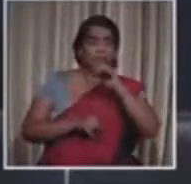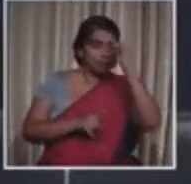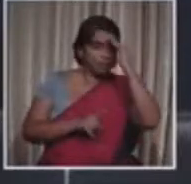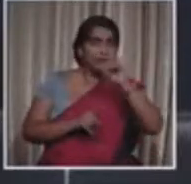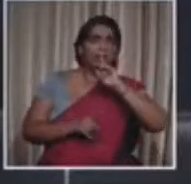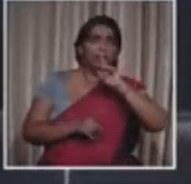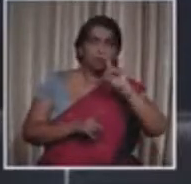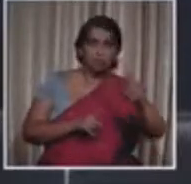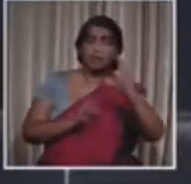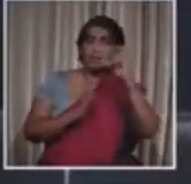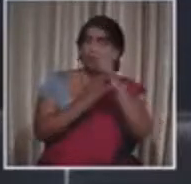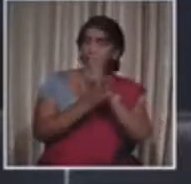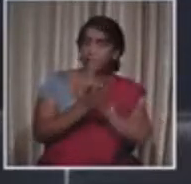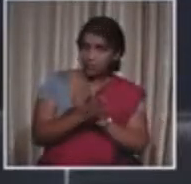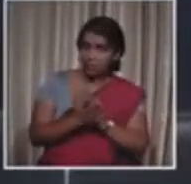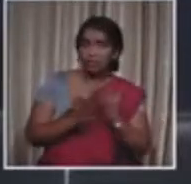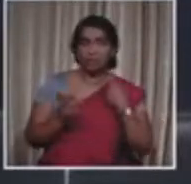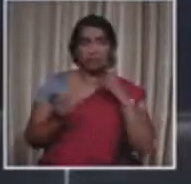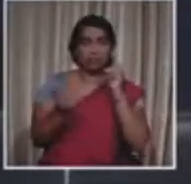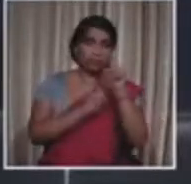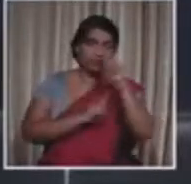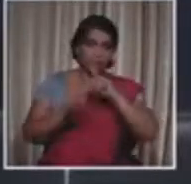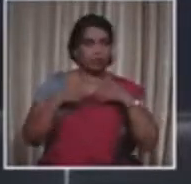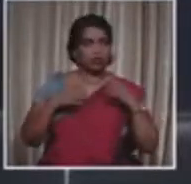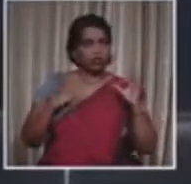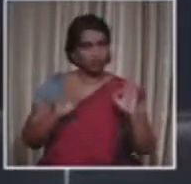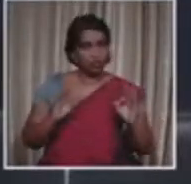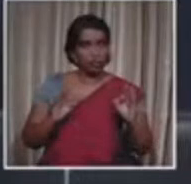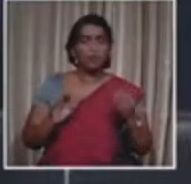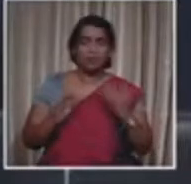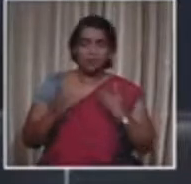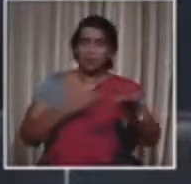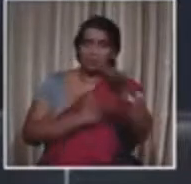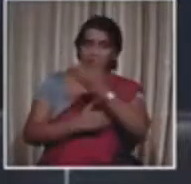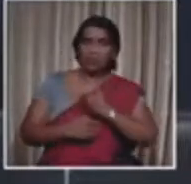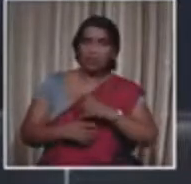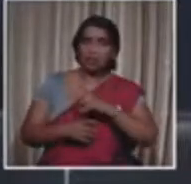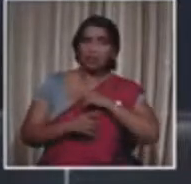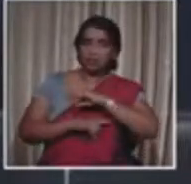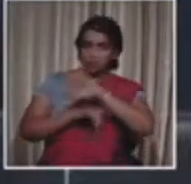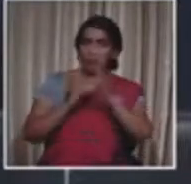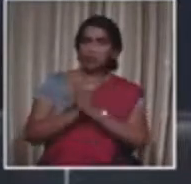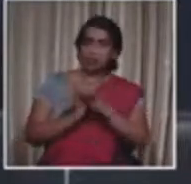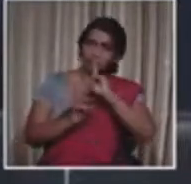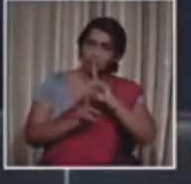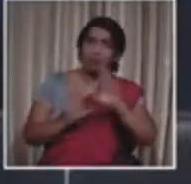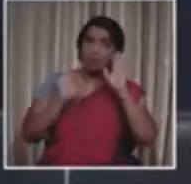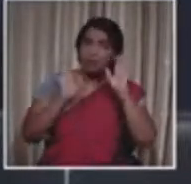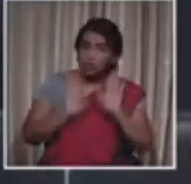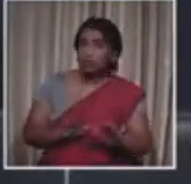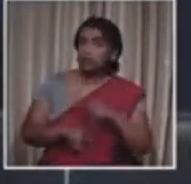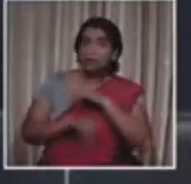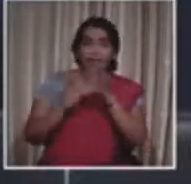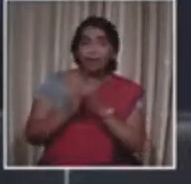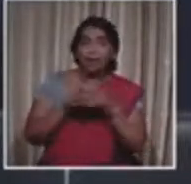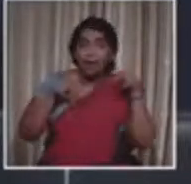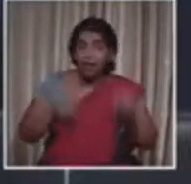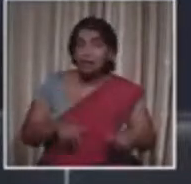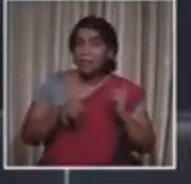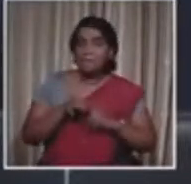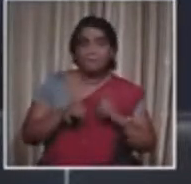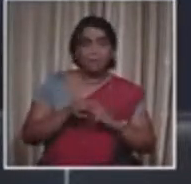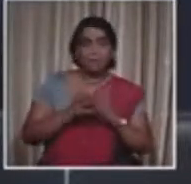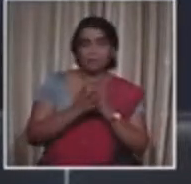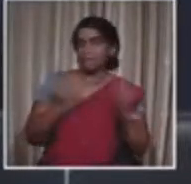දෙන්න. විවස්ථාව ගැන අපි ලෑස්ති කතා කරන්න අනික මමත් අනික් කෑ ජෝජේ ඔක්කොම අපි මේවා කරන්න ඒ එකකින්වත් අද තියෙන ප්‍රශ්නේ